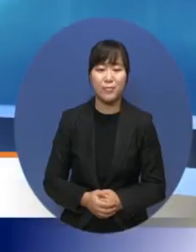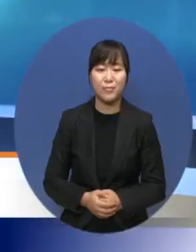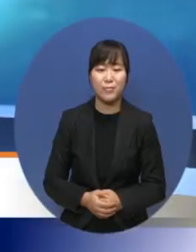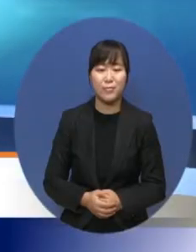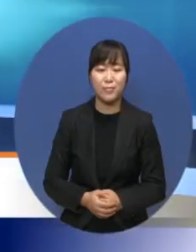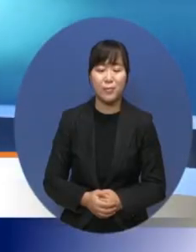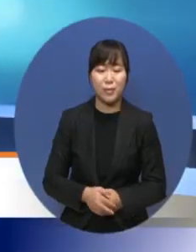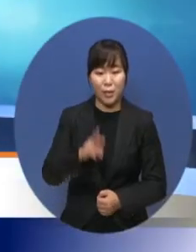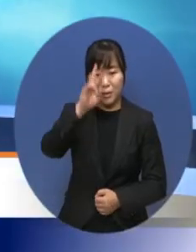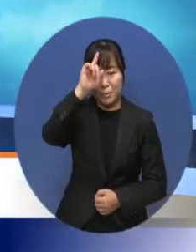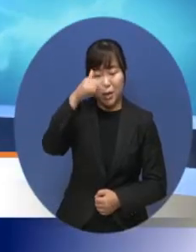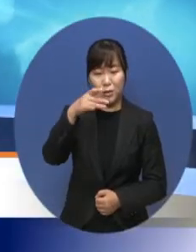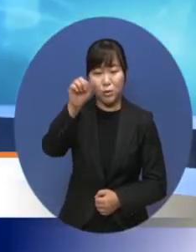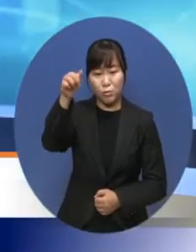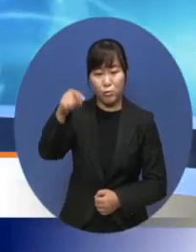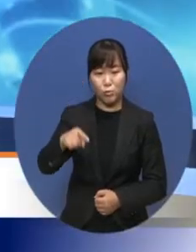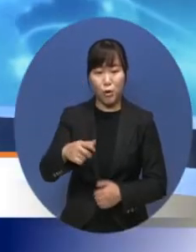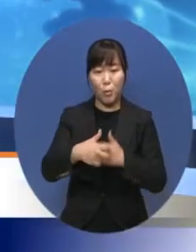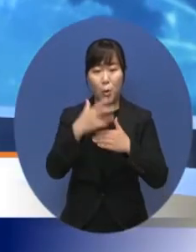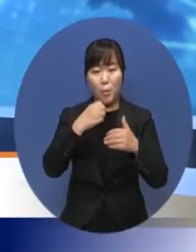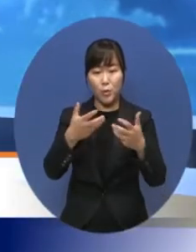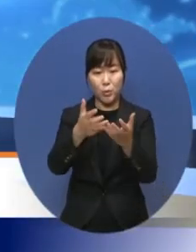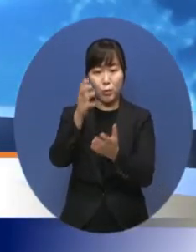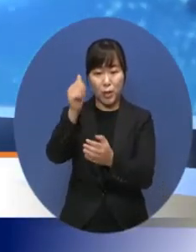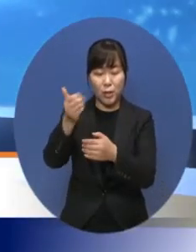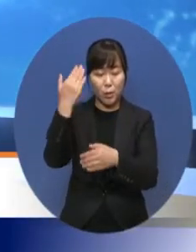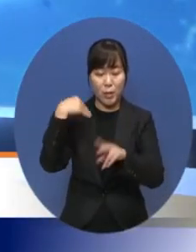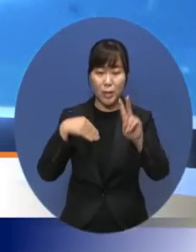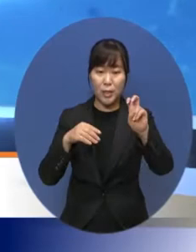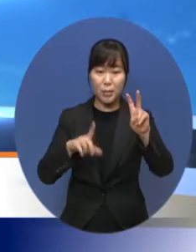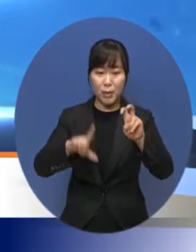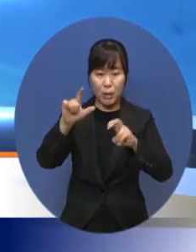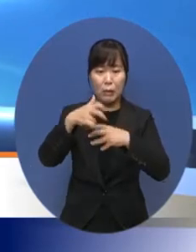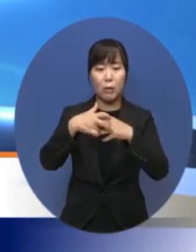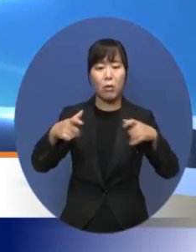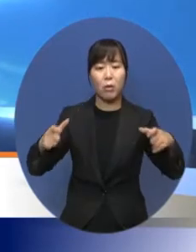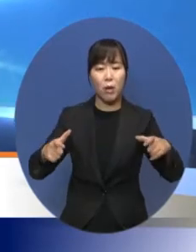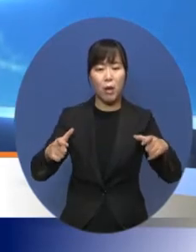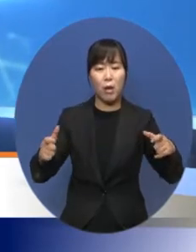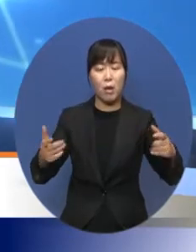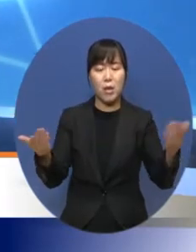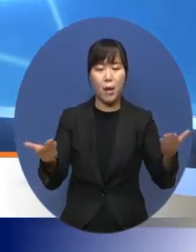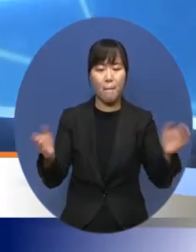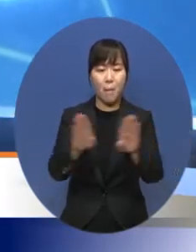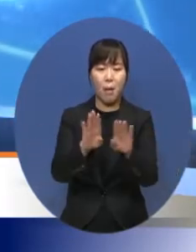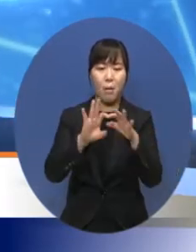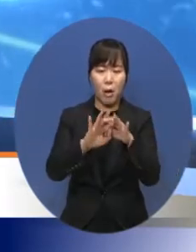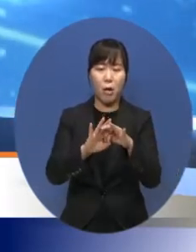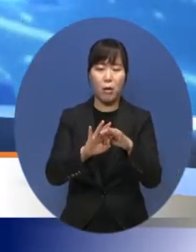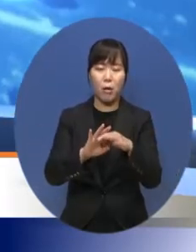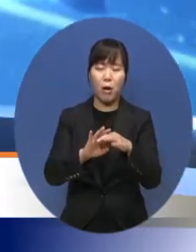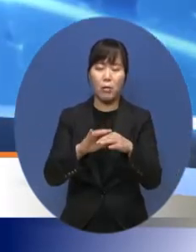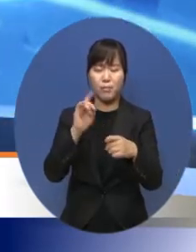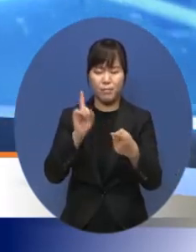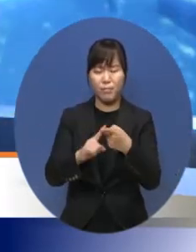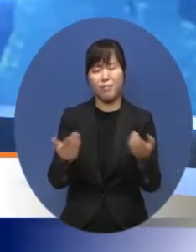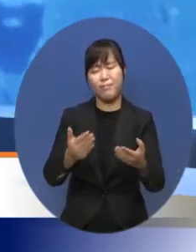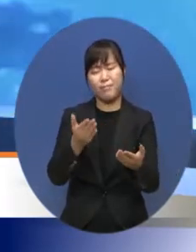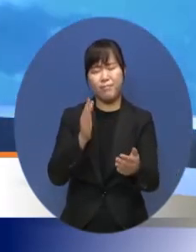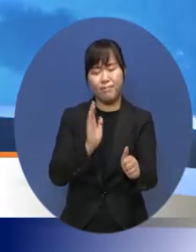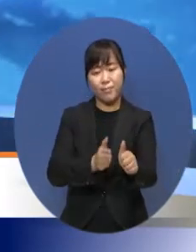박는 후 보건복지부 장관이 지난 22일 의료계 파업과 관련해 자리를 지켜 달라 며 당구